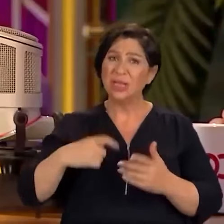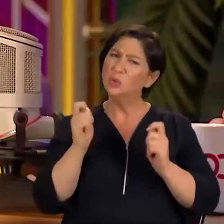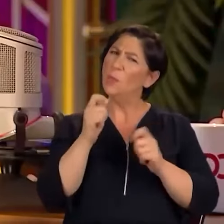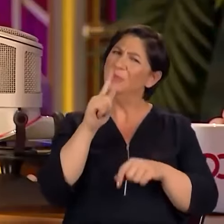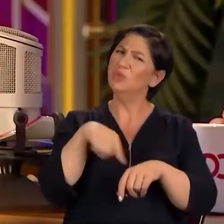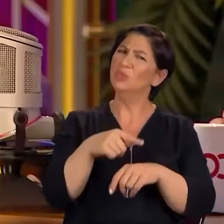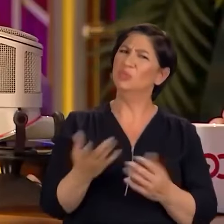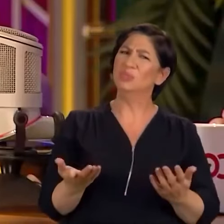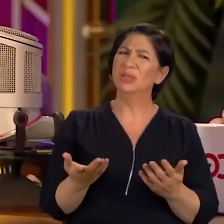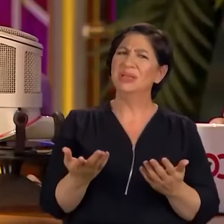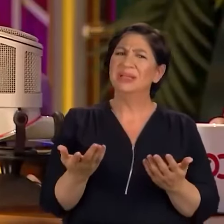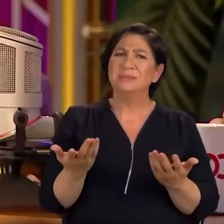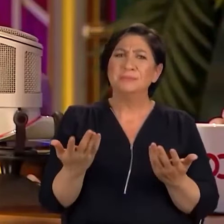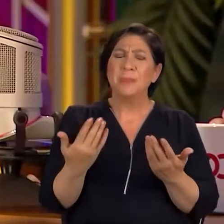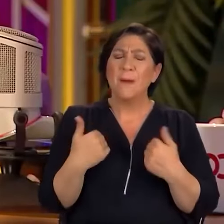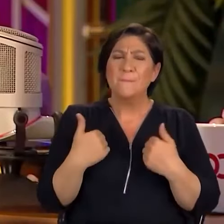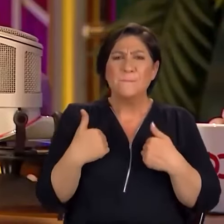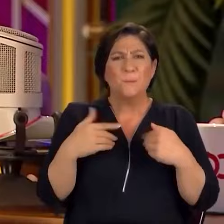durum. Yani ben bu kadar